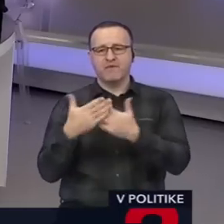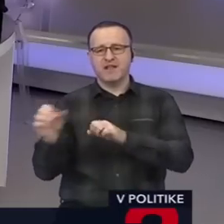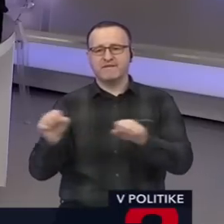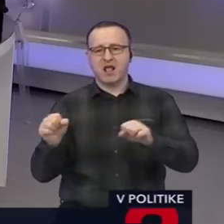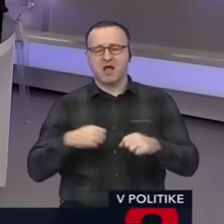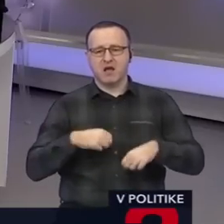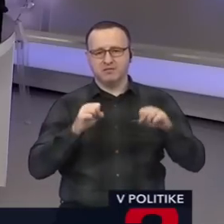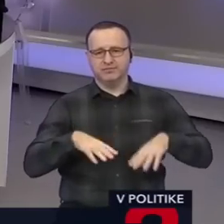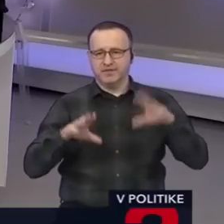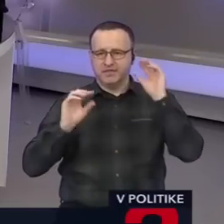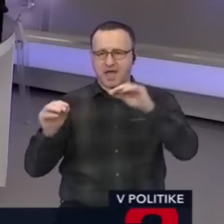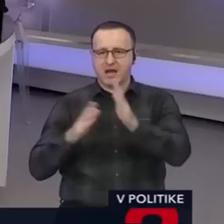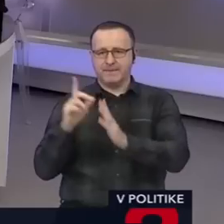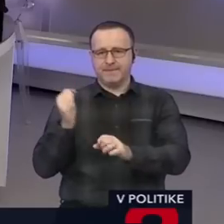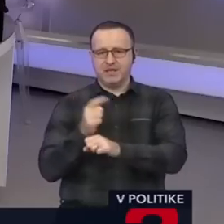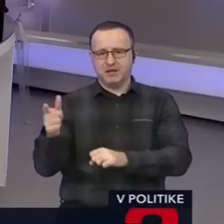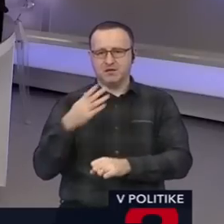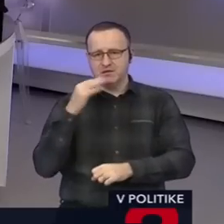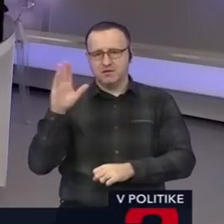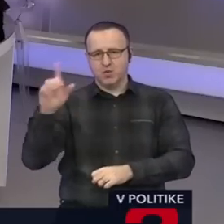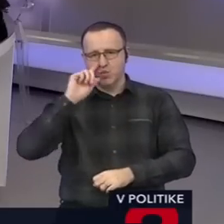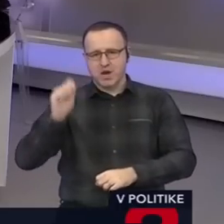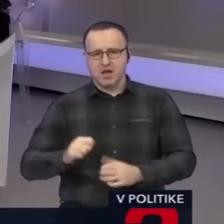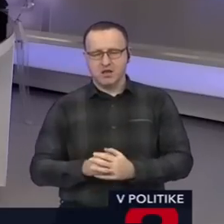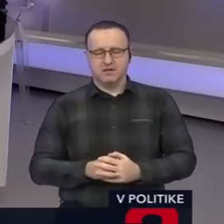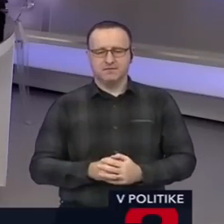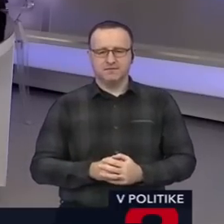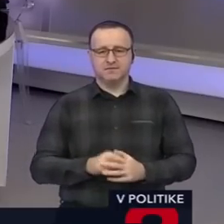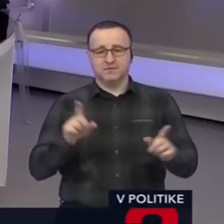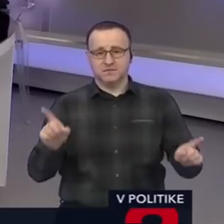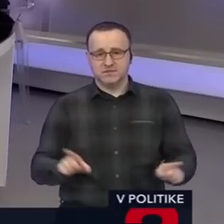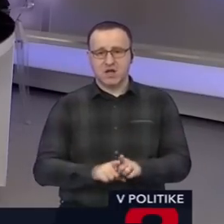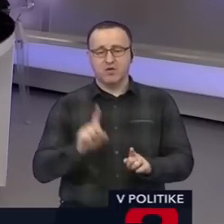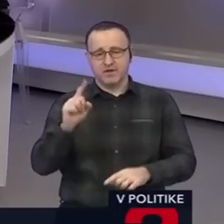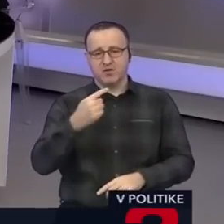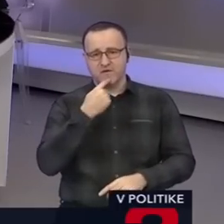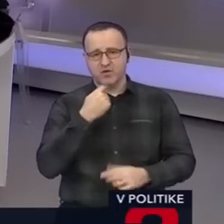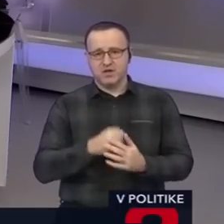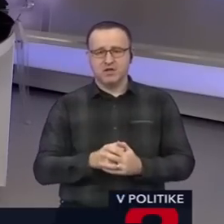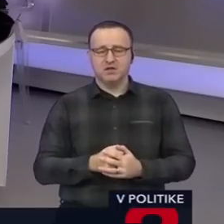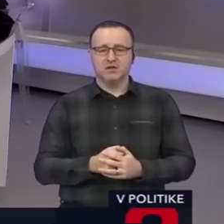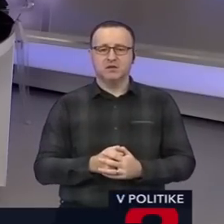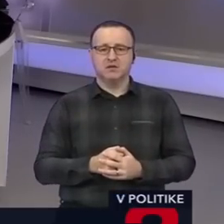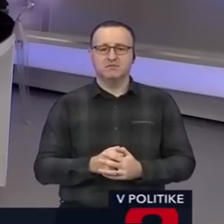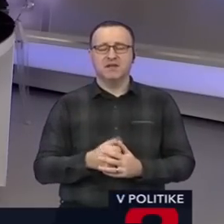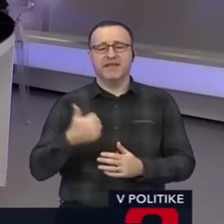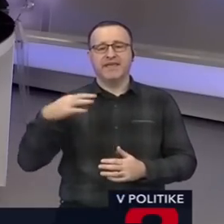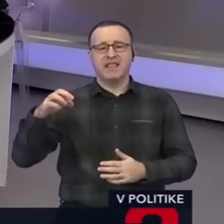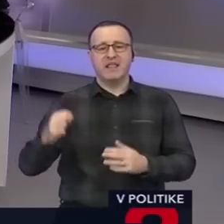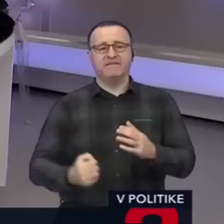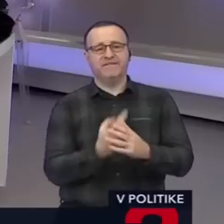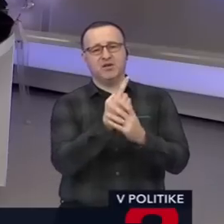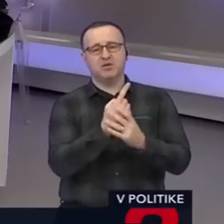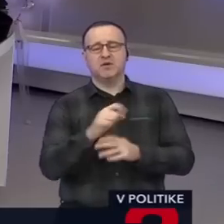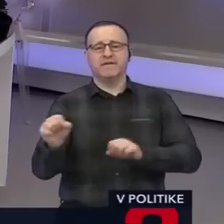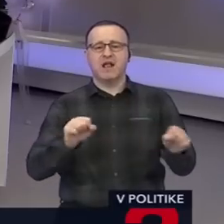MIGov v prospech boja Ukrajiny proti ruskému agresorovi. A zároveň vám ale hovorí, že zostáva jediné východisko. Vláda si